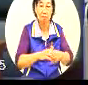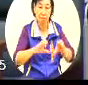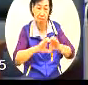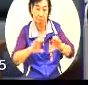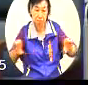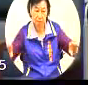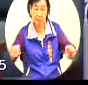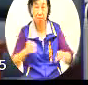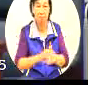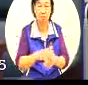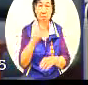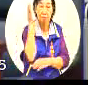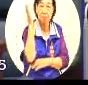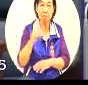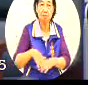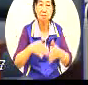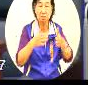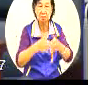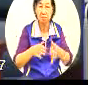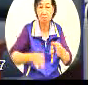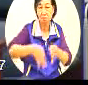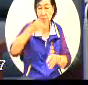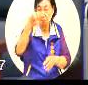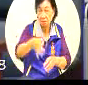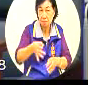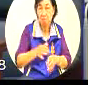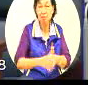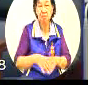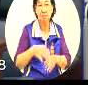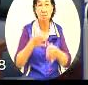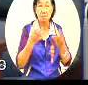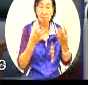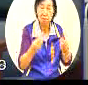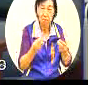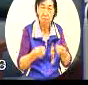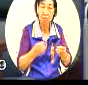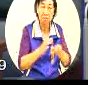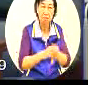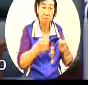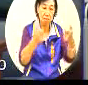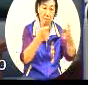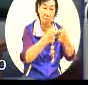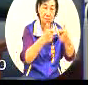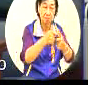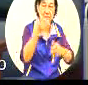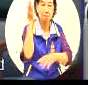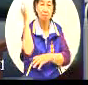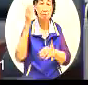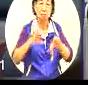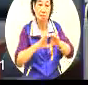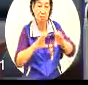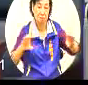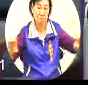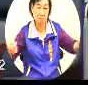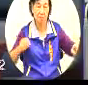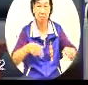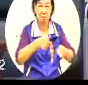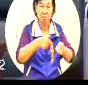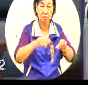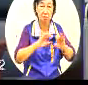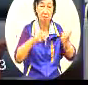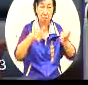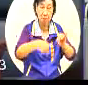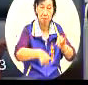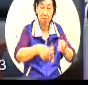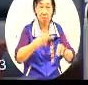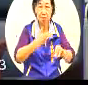不用收费。那么我们可以想象得到，那未来民众他为什么要配合你市政府的政策去做这个接管呢？那所以当